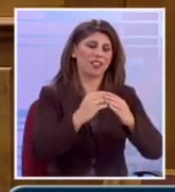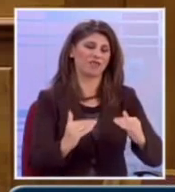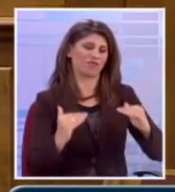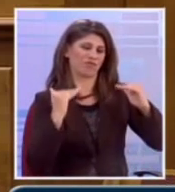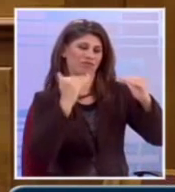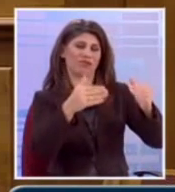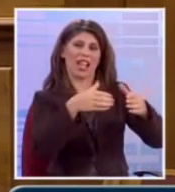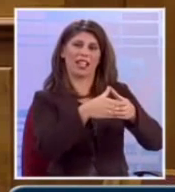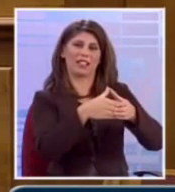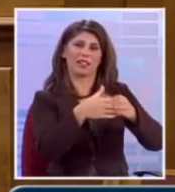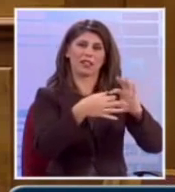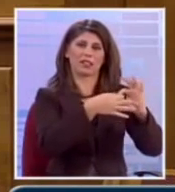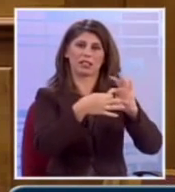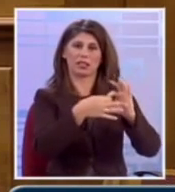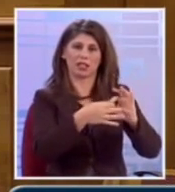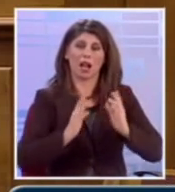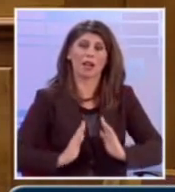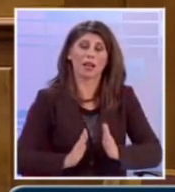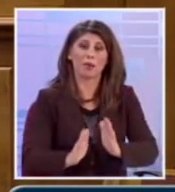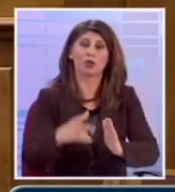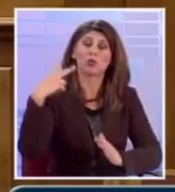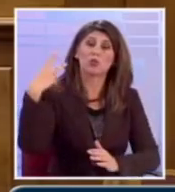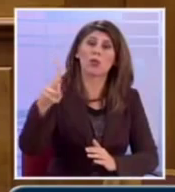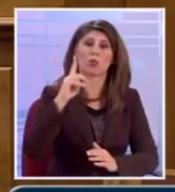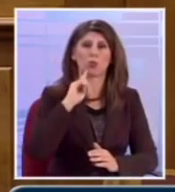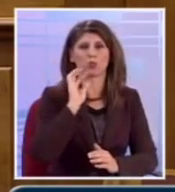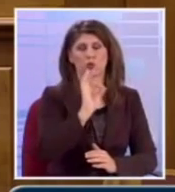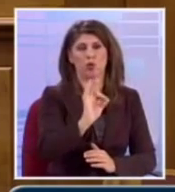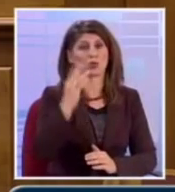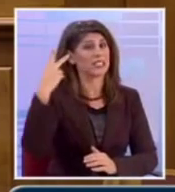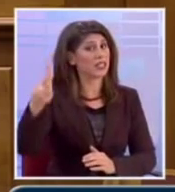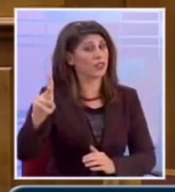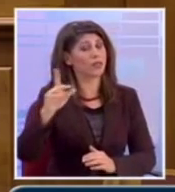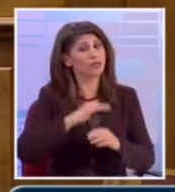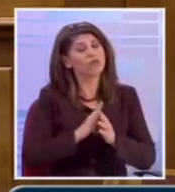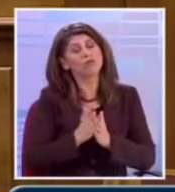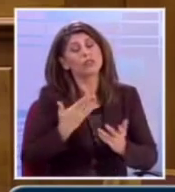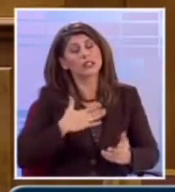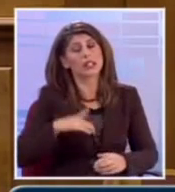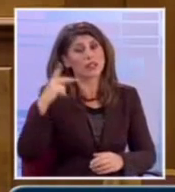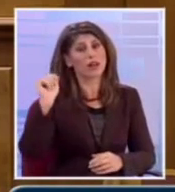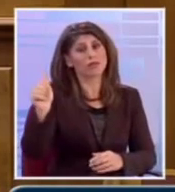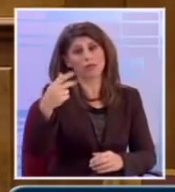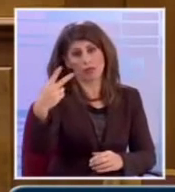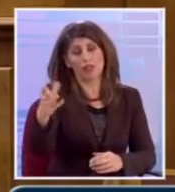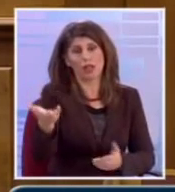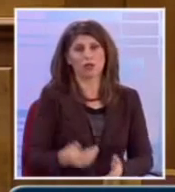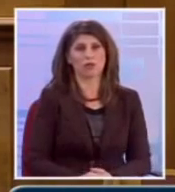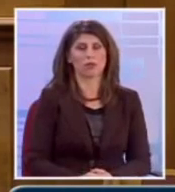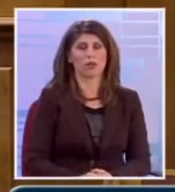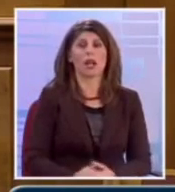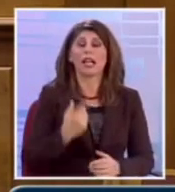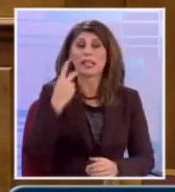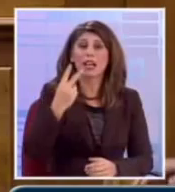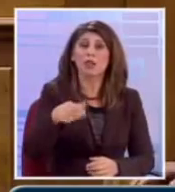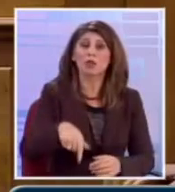να συμμαχίσουν προκειμένου να προωθήσουν τους δικούς τους στόχους, τις δικές τους επιδιώξεις. Και να δούμε